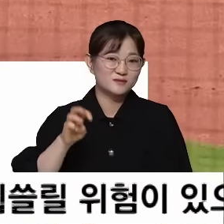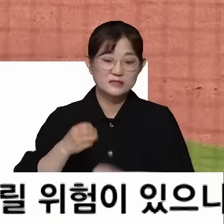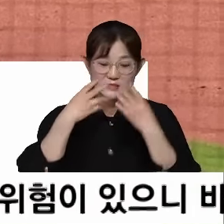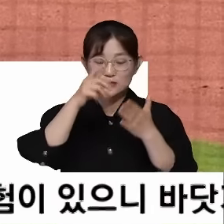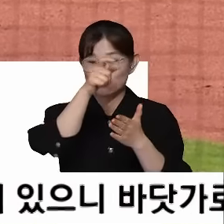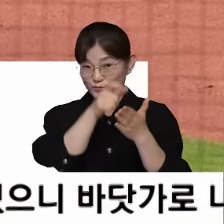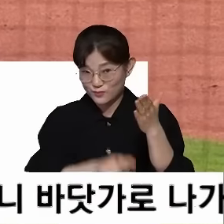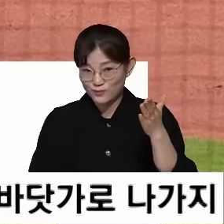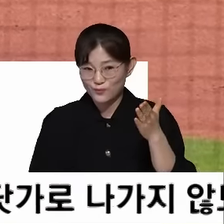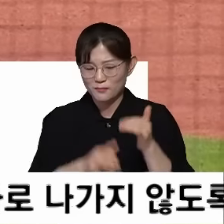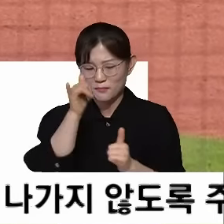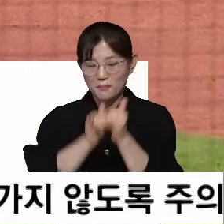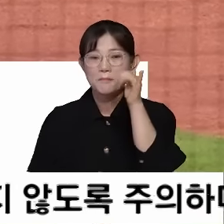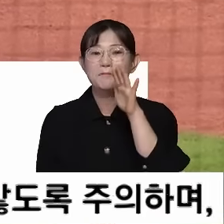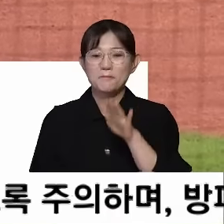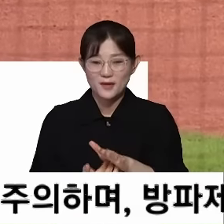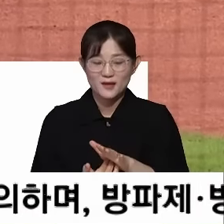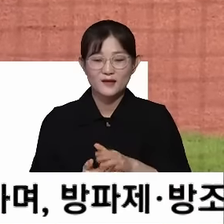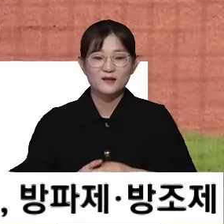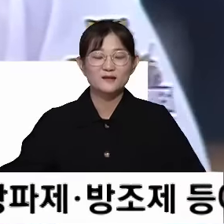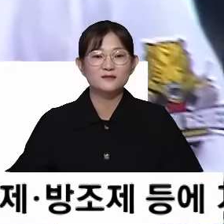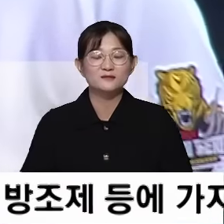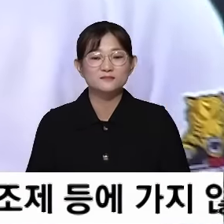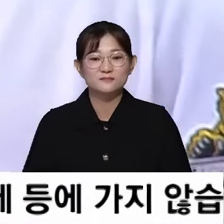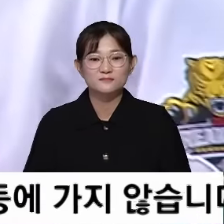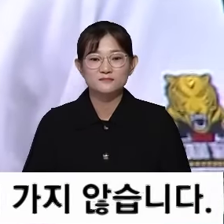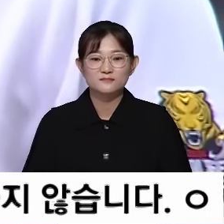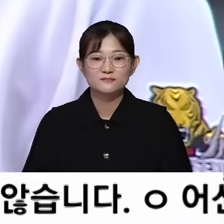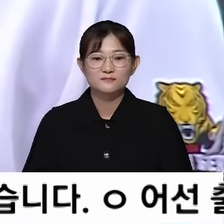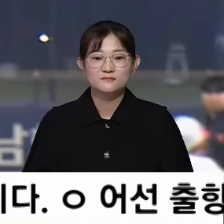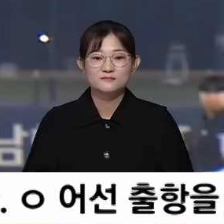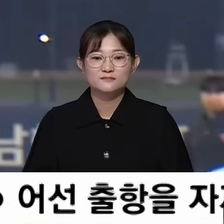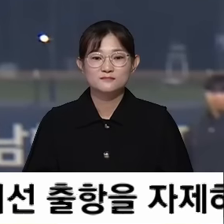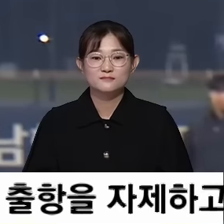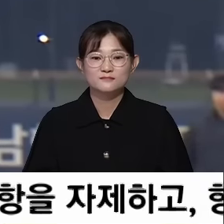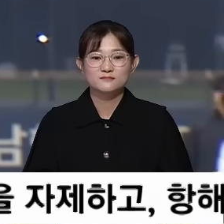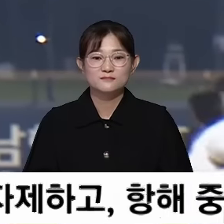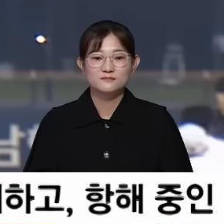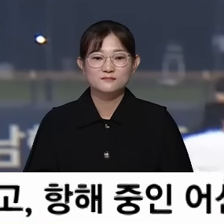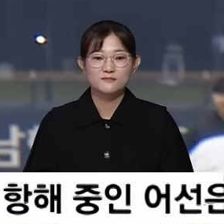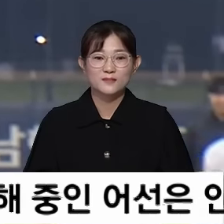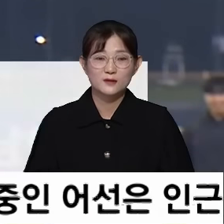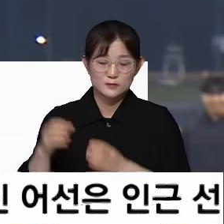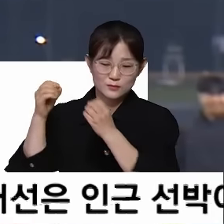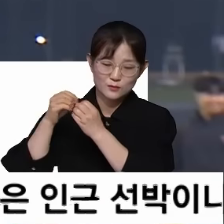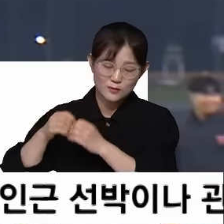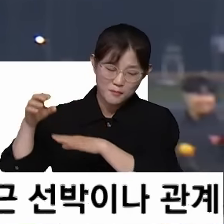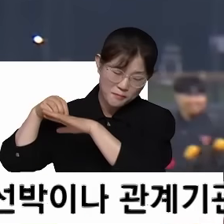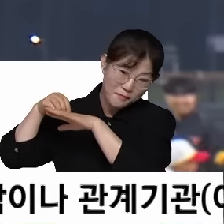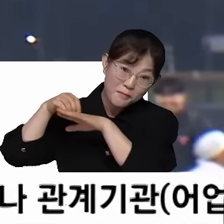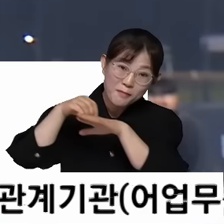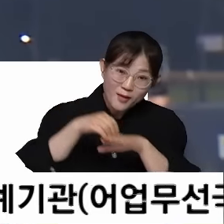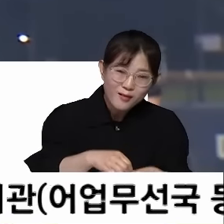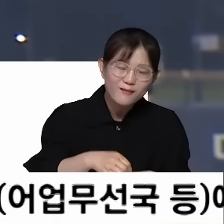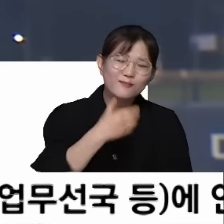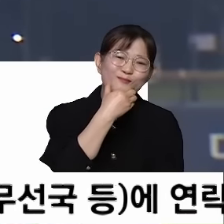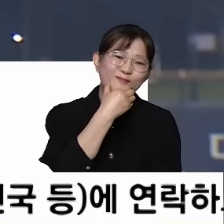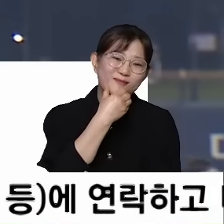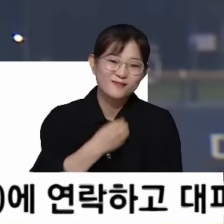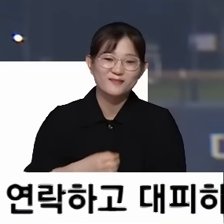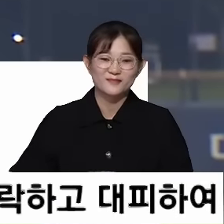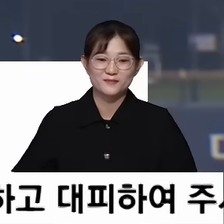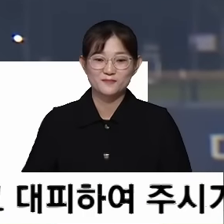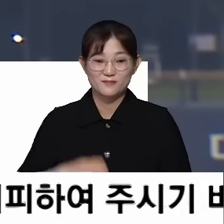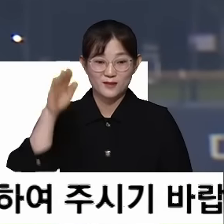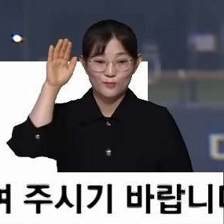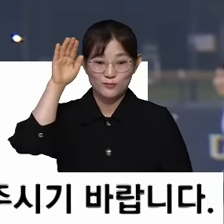신기록을 갈아치우며 유력한 MVP 후보로 거론됩니다. 전통을 계속 이어나갈 수 있게 돼서 너무 행복한 것 같아요.